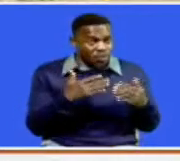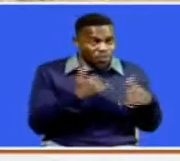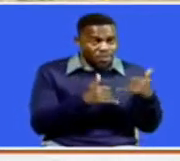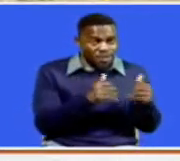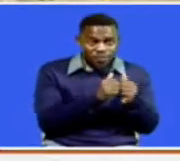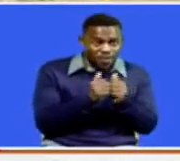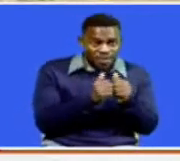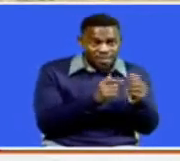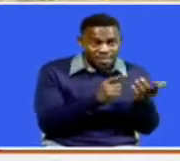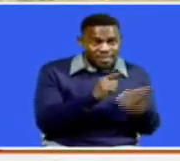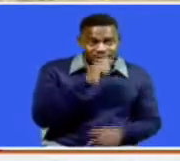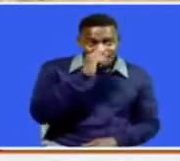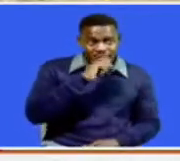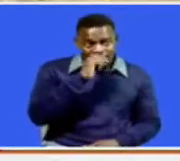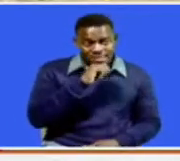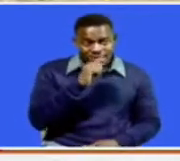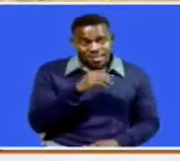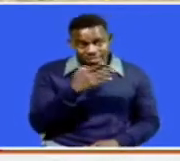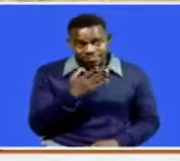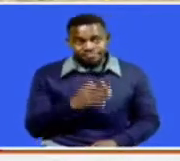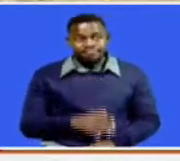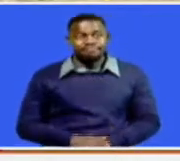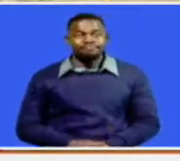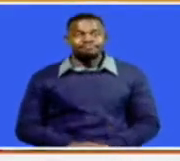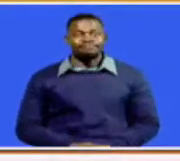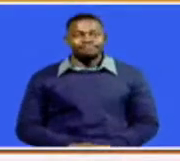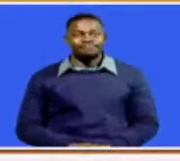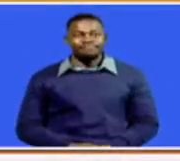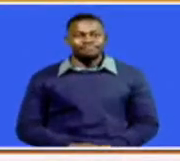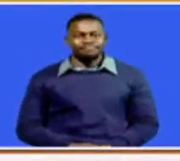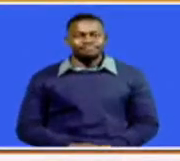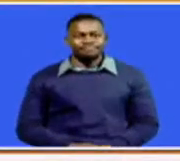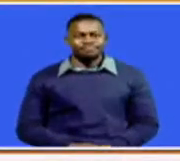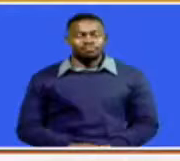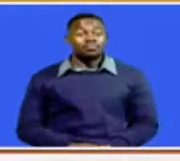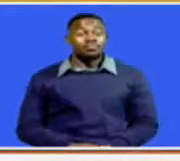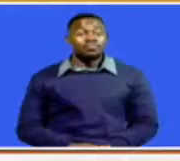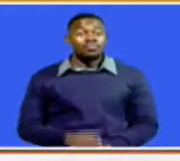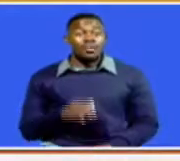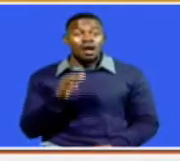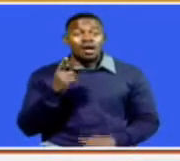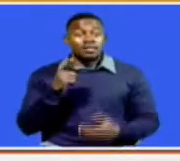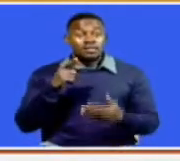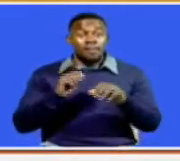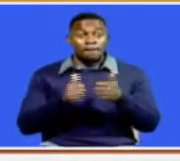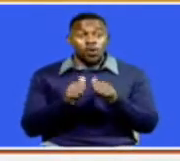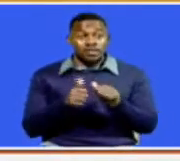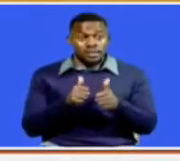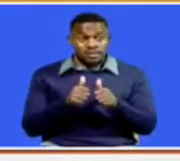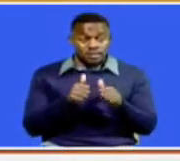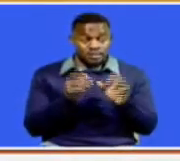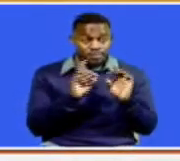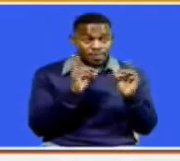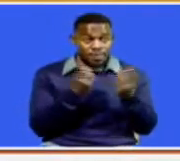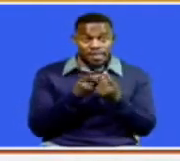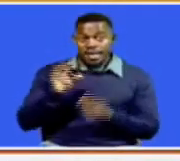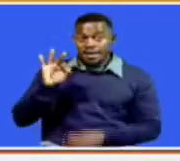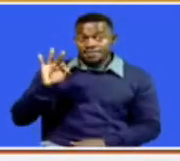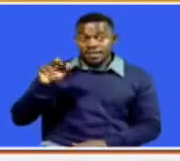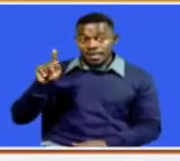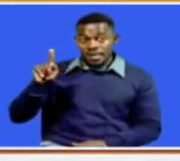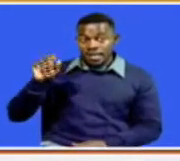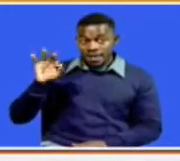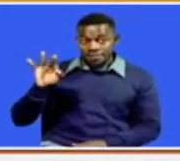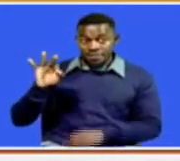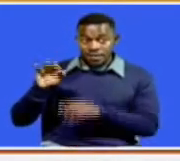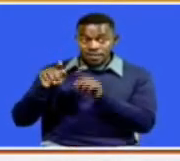kulingana na ile tulicheza game ya semifinali. Na usimamizi wa soka nchini FKF na Afrika